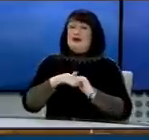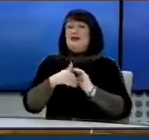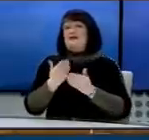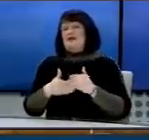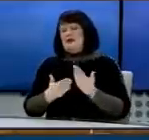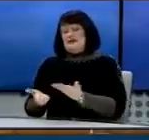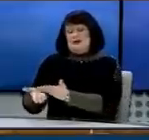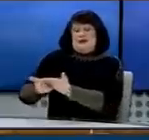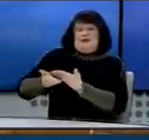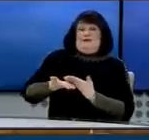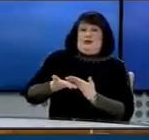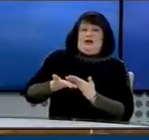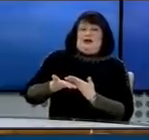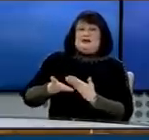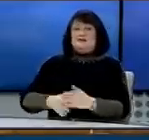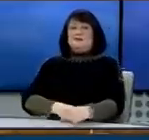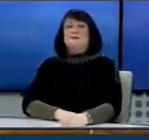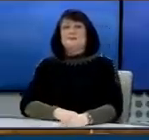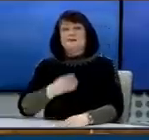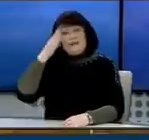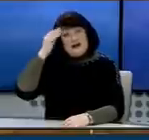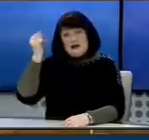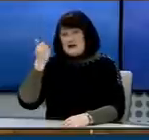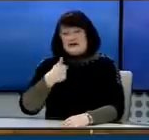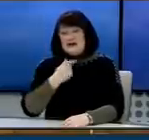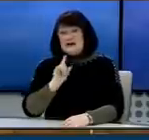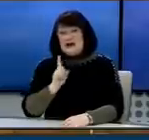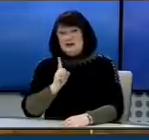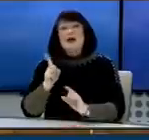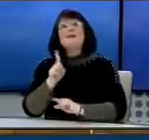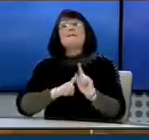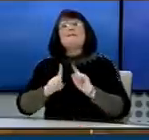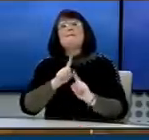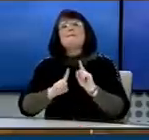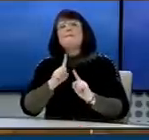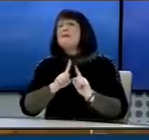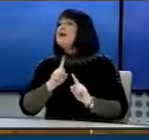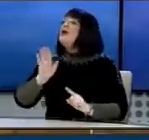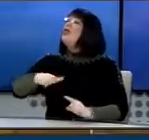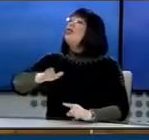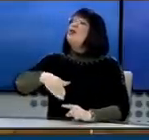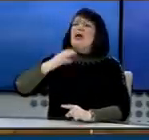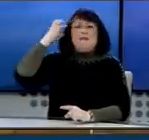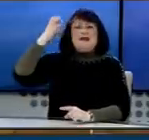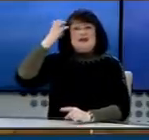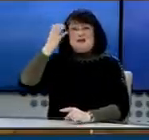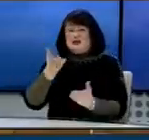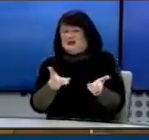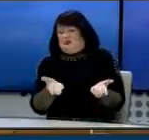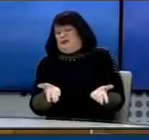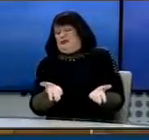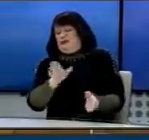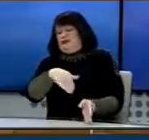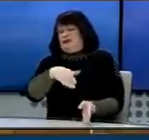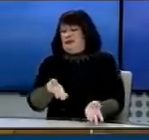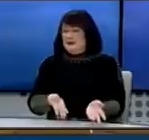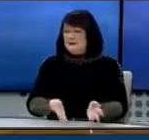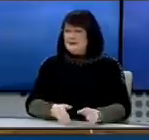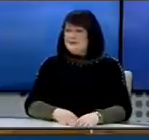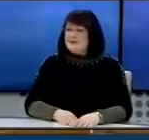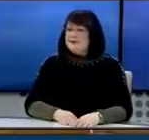πλάτη. Δεν ξεχνάμε ποιοι υποτιμούσαν τους επιστήμονες